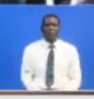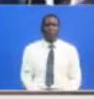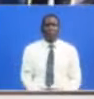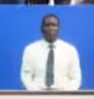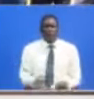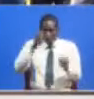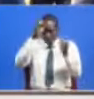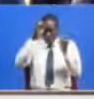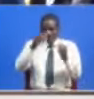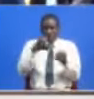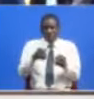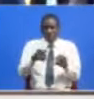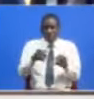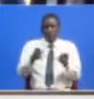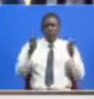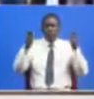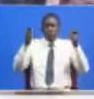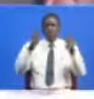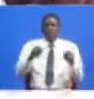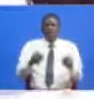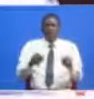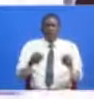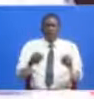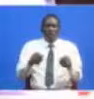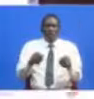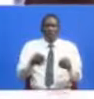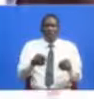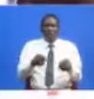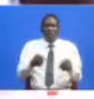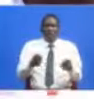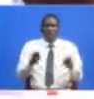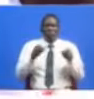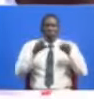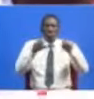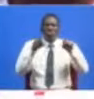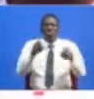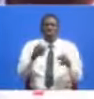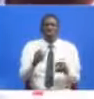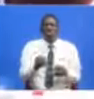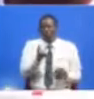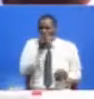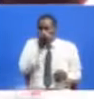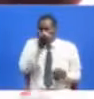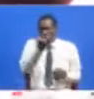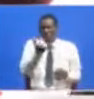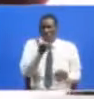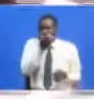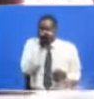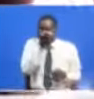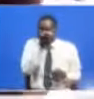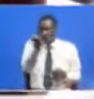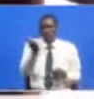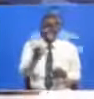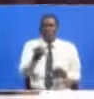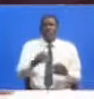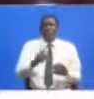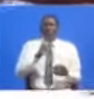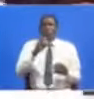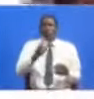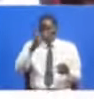Muungano huu umepuuza vitisho vya gavana Baraza. Hatutoki street bila CBF kuwa implemented. Sawa sawa. Kuna